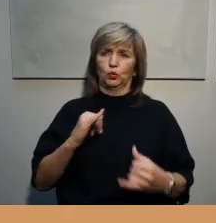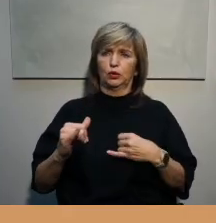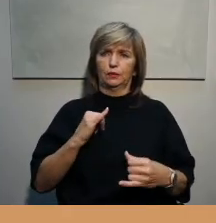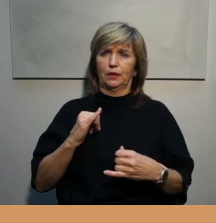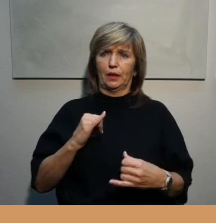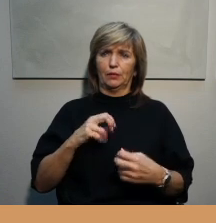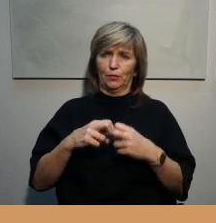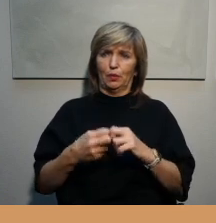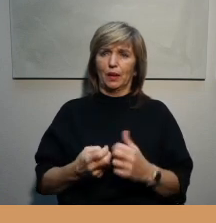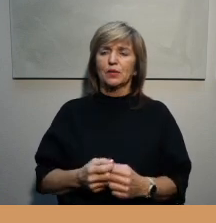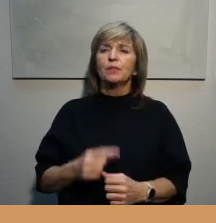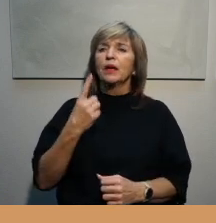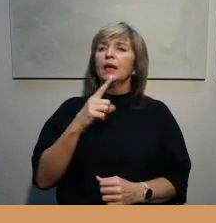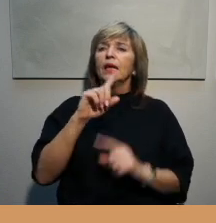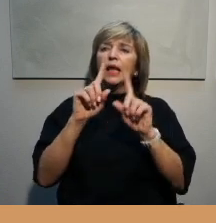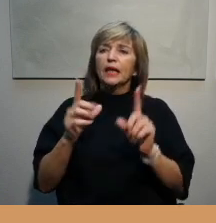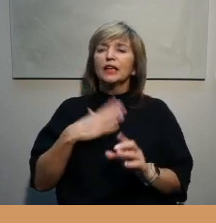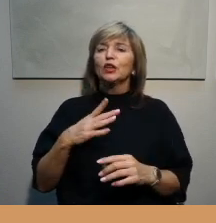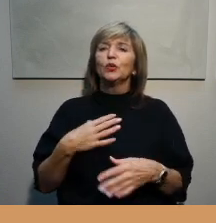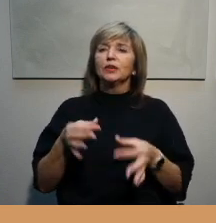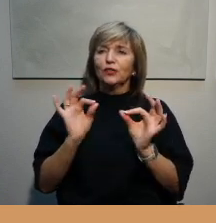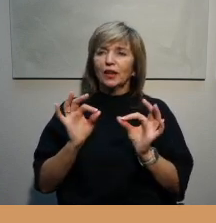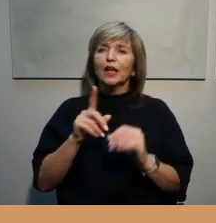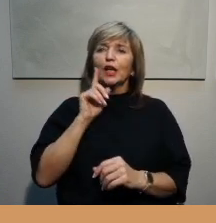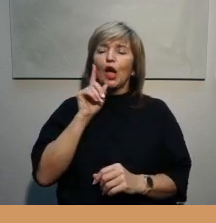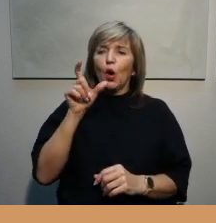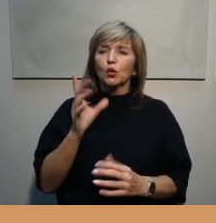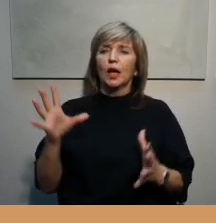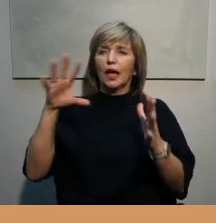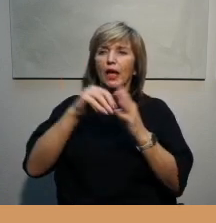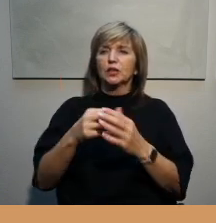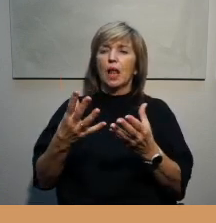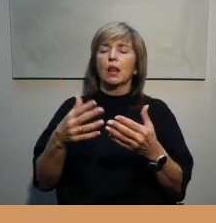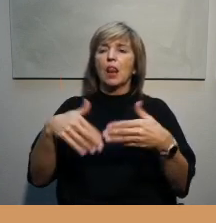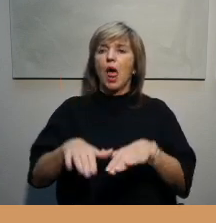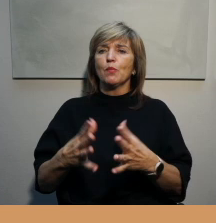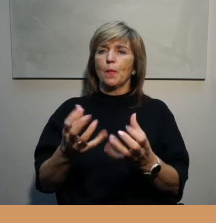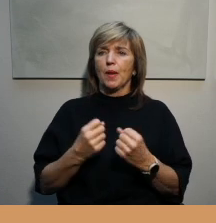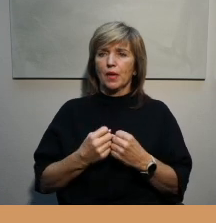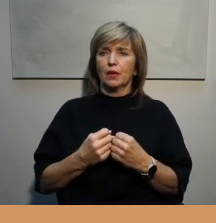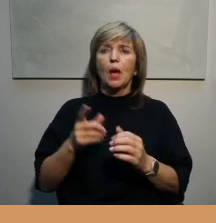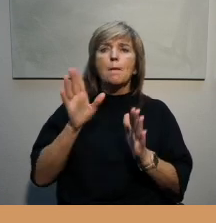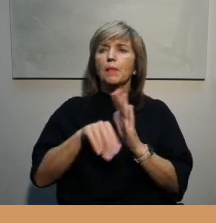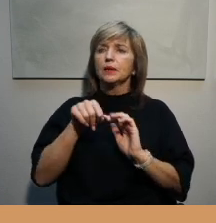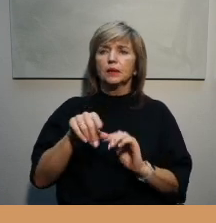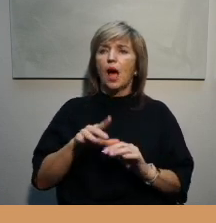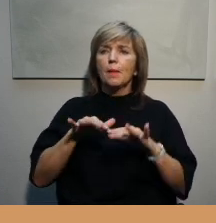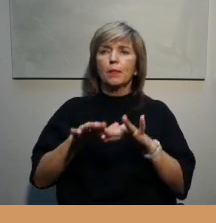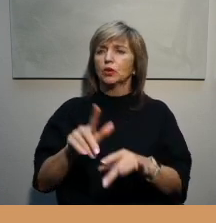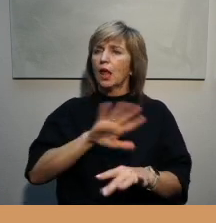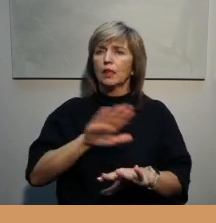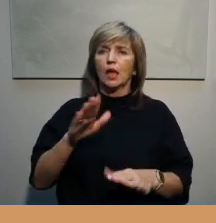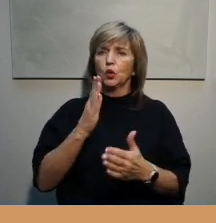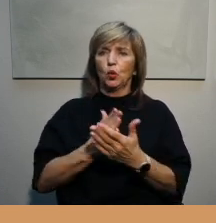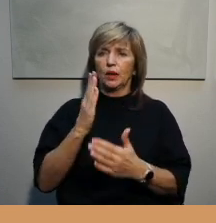uzvedība. Viena lieta, kas ir ļoti svarīga, jaunieši iesaist lēmumu pieņemšanā. Bez tā process